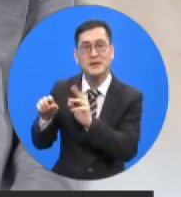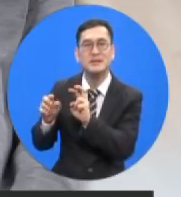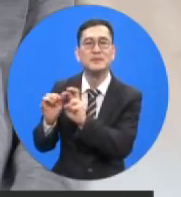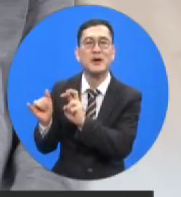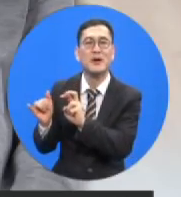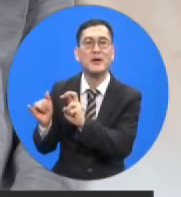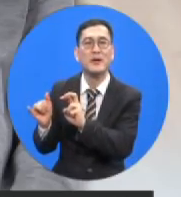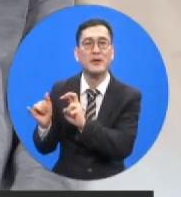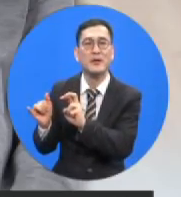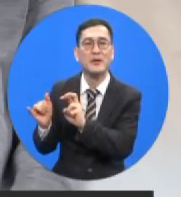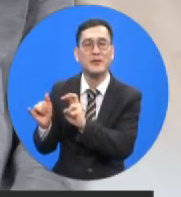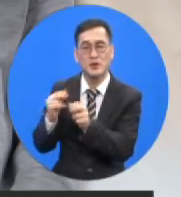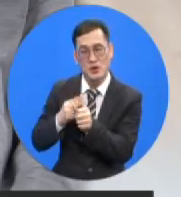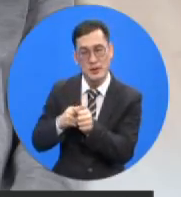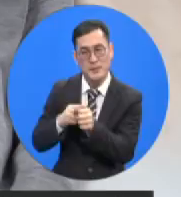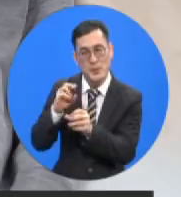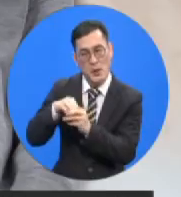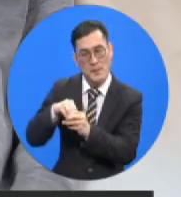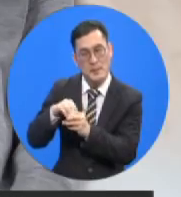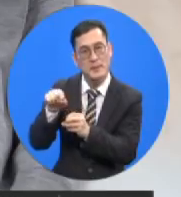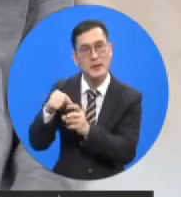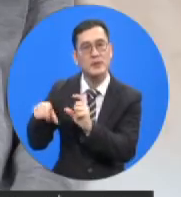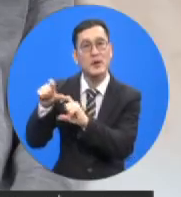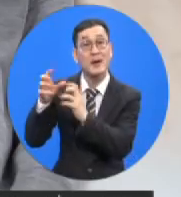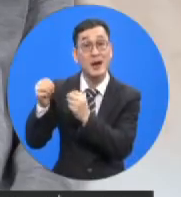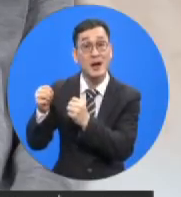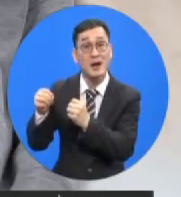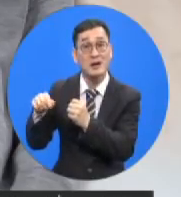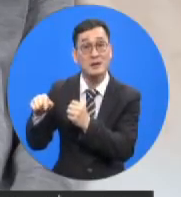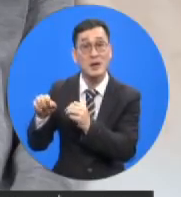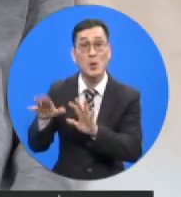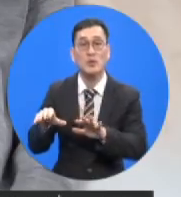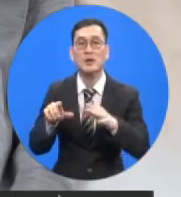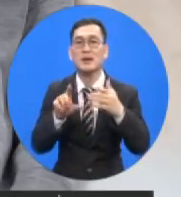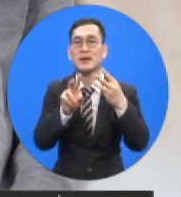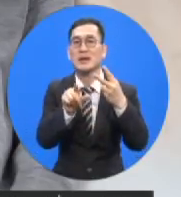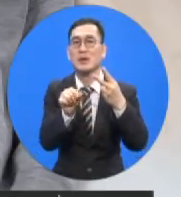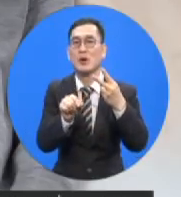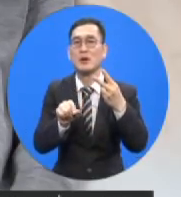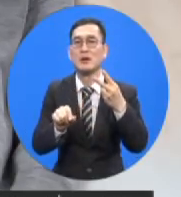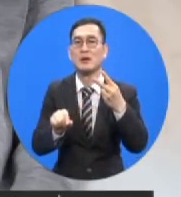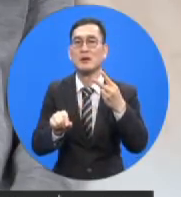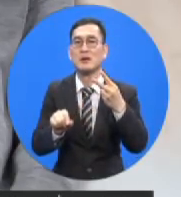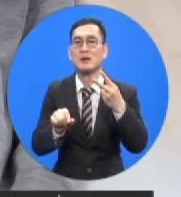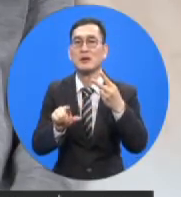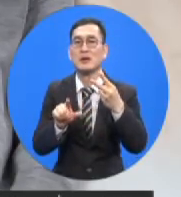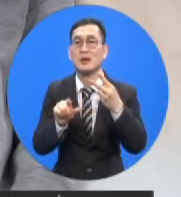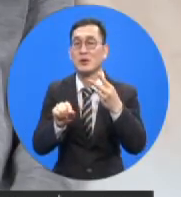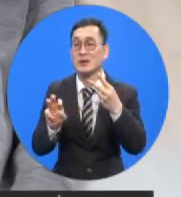선생님들까지 포함하면 더 많겠죠. 오늘 13일까지 휴원 조치에 들어갔다라는 오늘 중앙일보의 보도도 나와 있는 상황입니다.